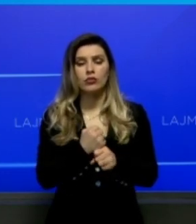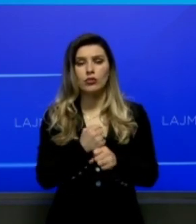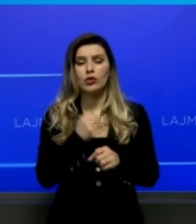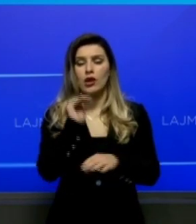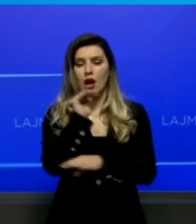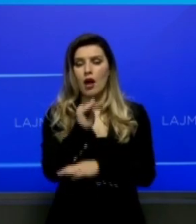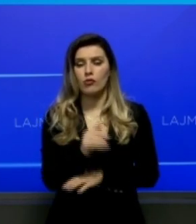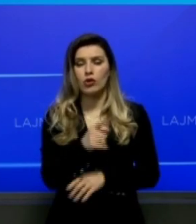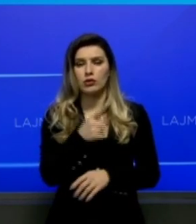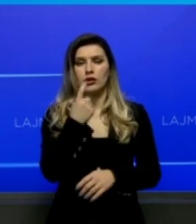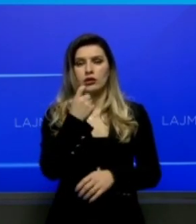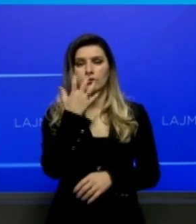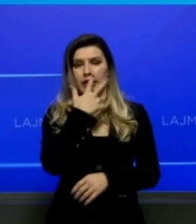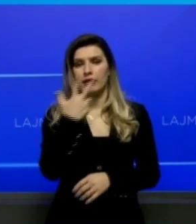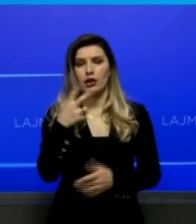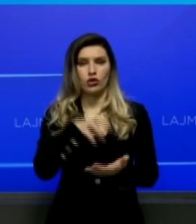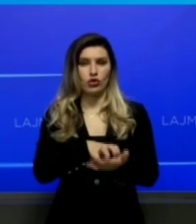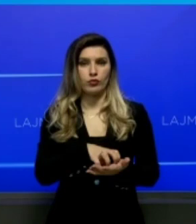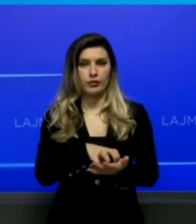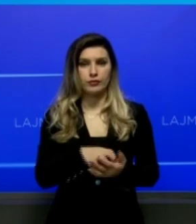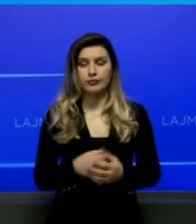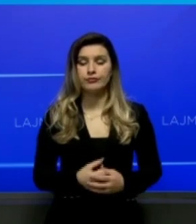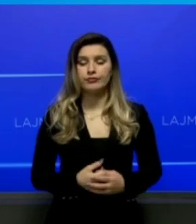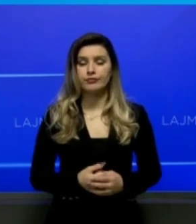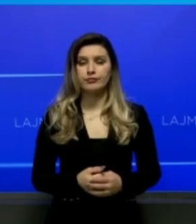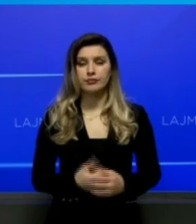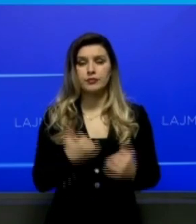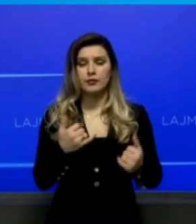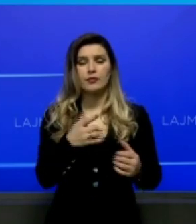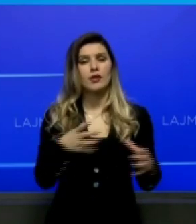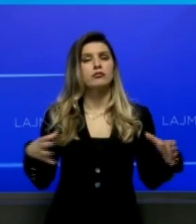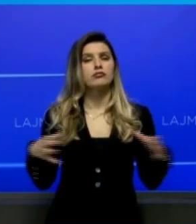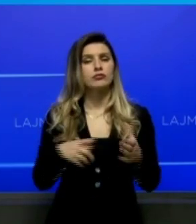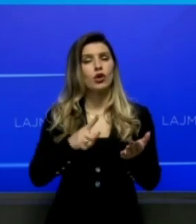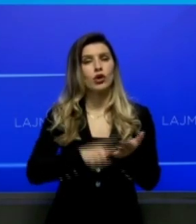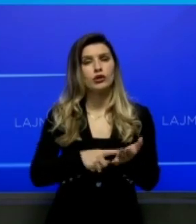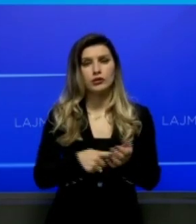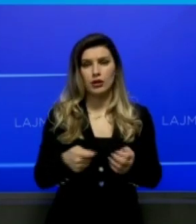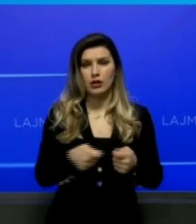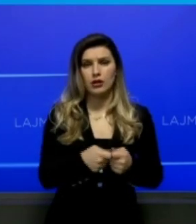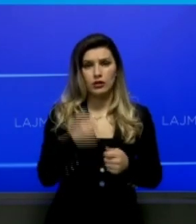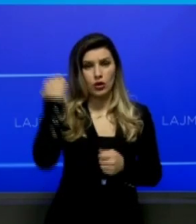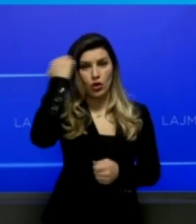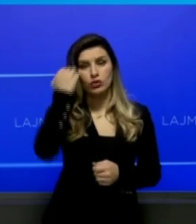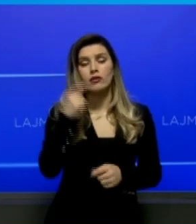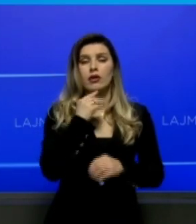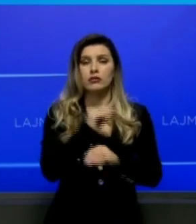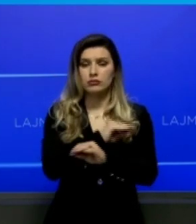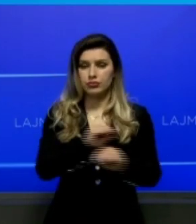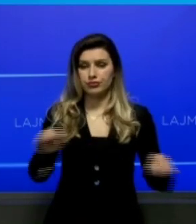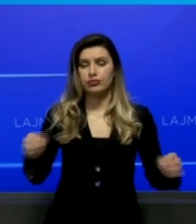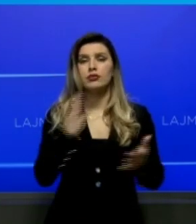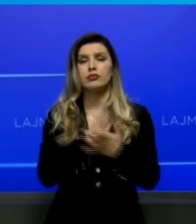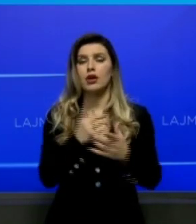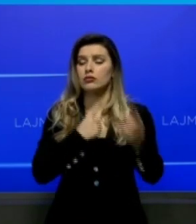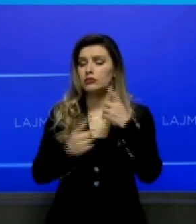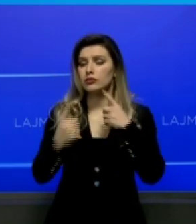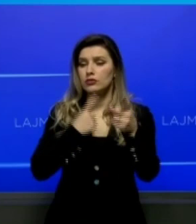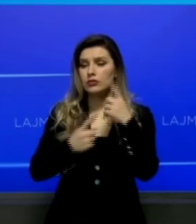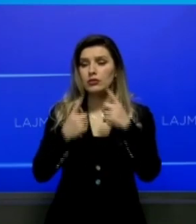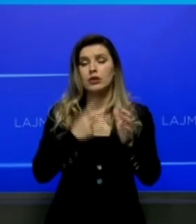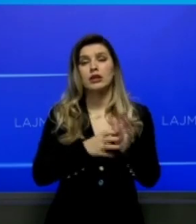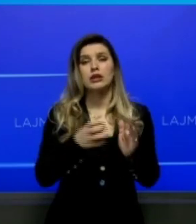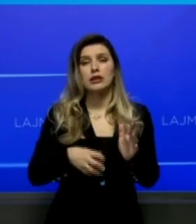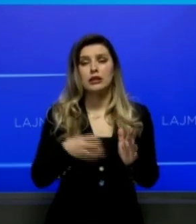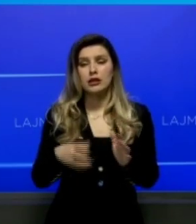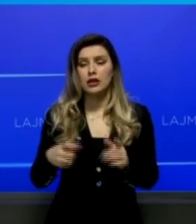153. Flasim tani për tema tjera, Bashkimi i Sindikatave të Pavarura të Kosovës ka bërë të ditur se pas një diskutimi të gjerë dhe